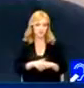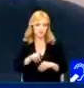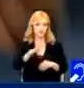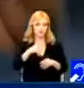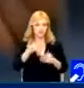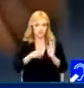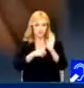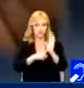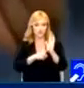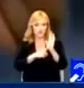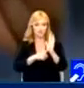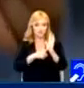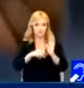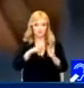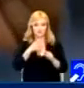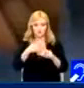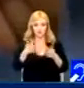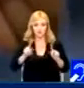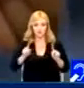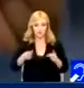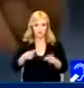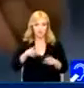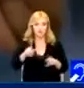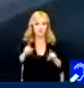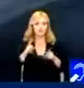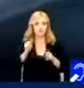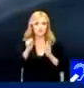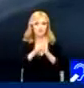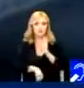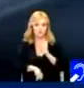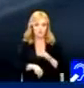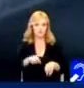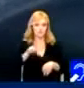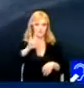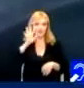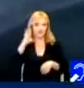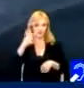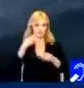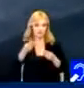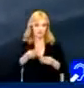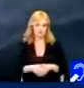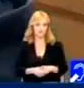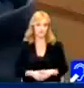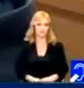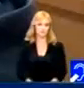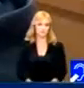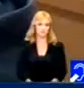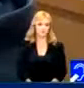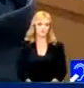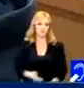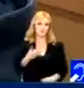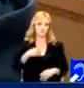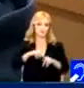omor. Are de stat încă vreo 5 ani de după gratile reci ale închisorii. Până la eliberare, speră că va învăța o meserie. Și